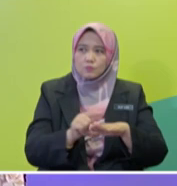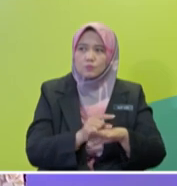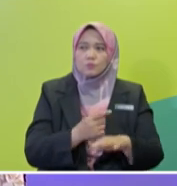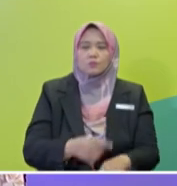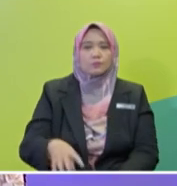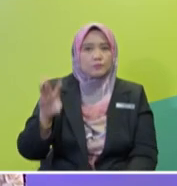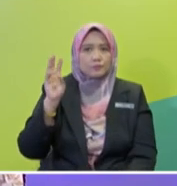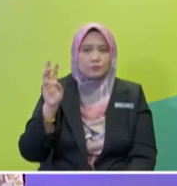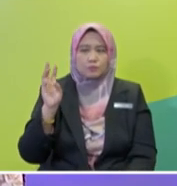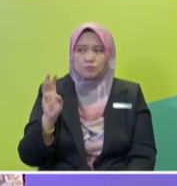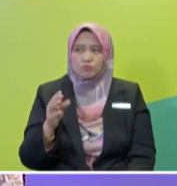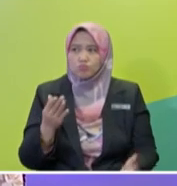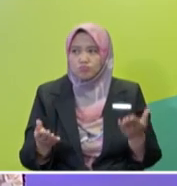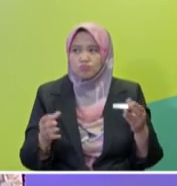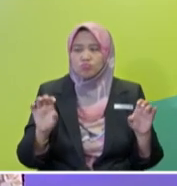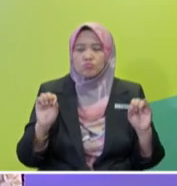kita